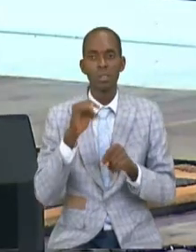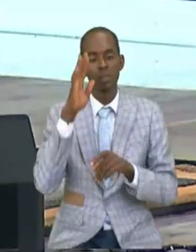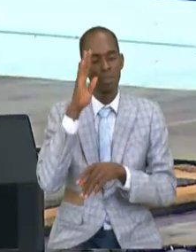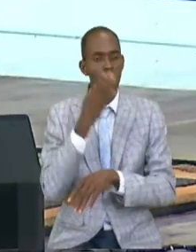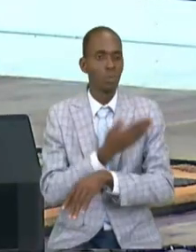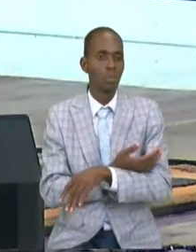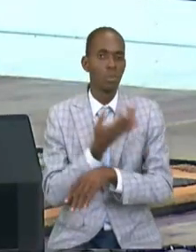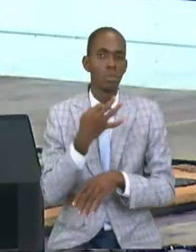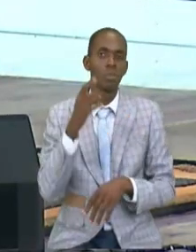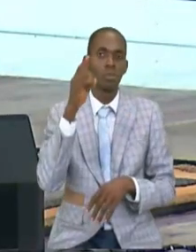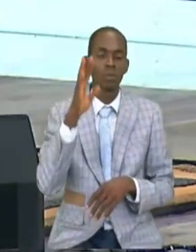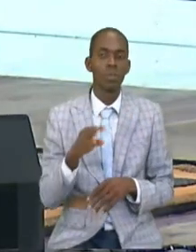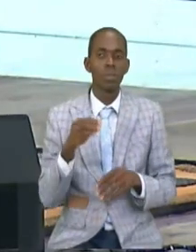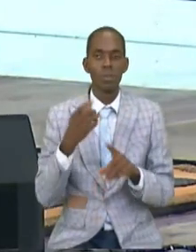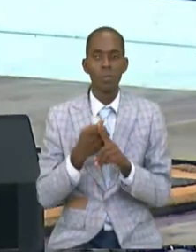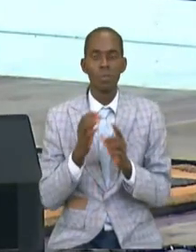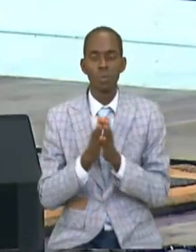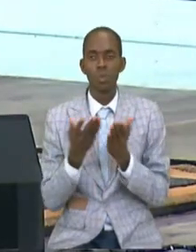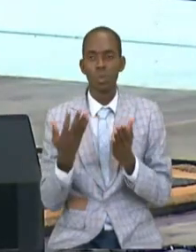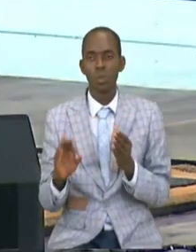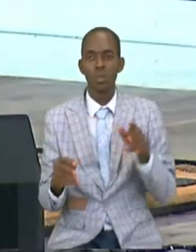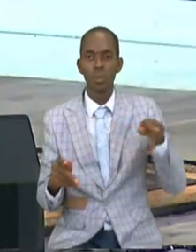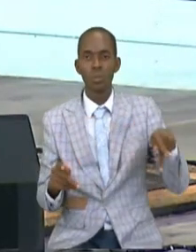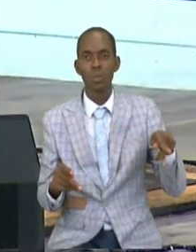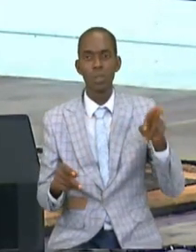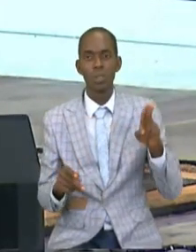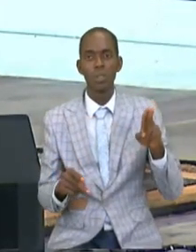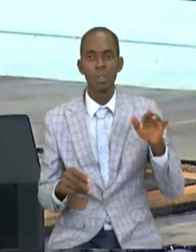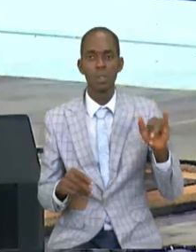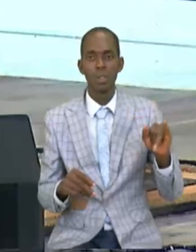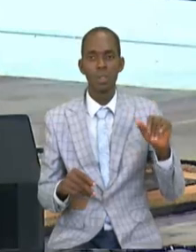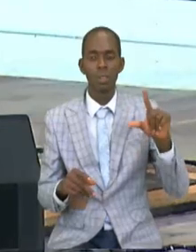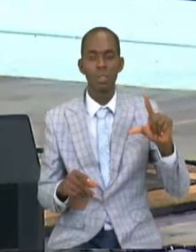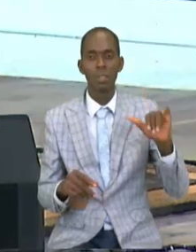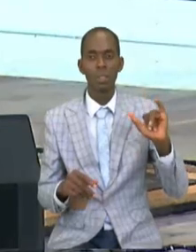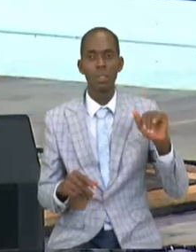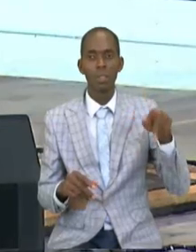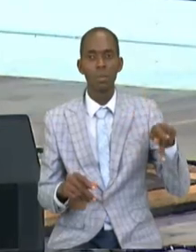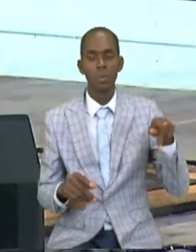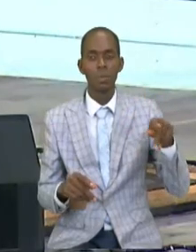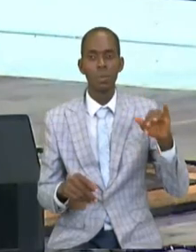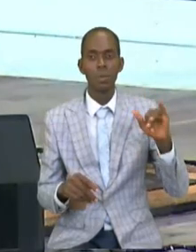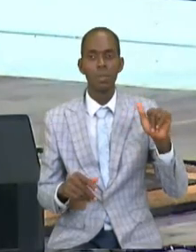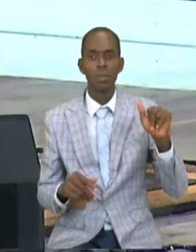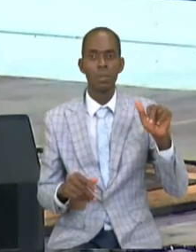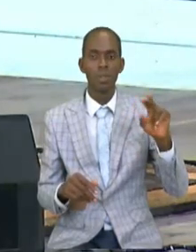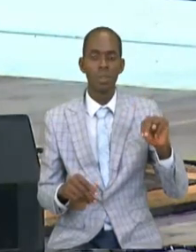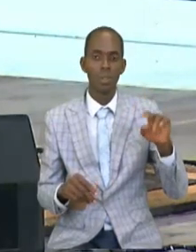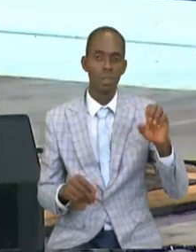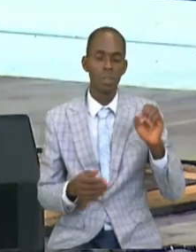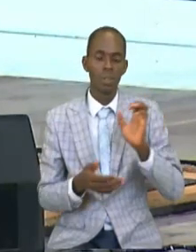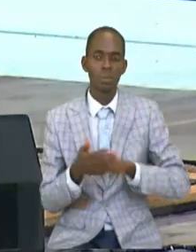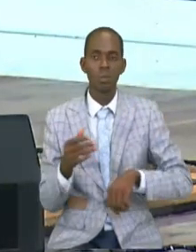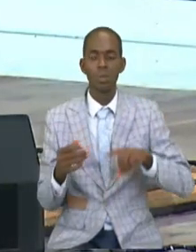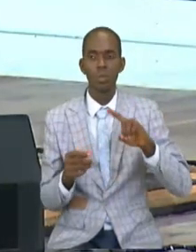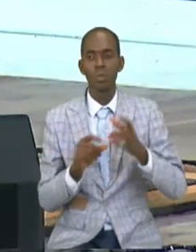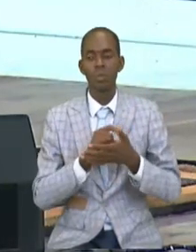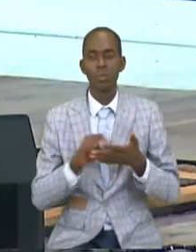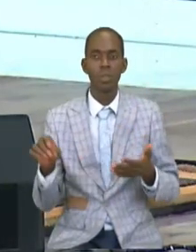2, verset 14. Faites toutes choses sans murmure